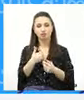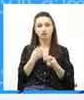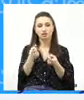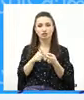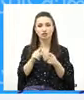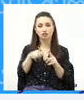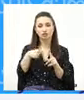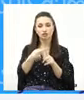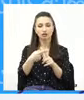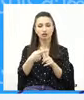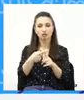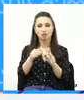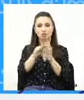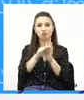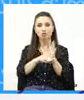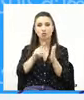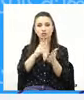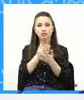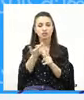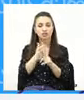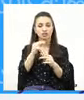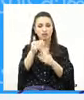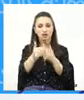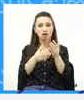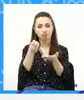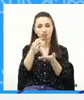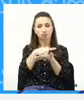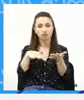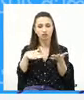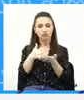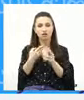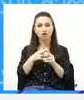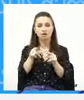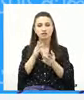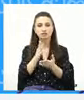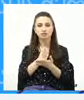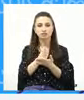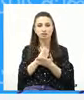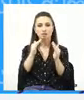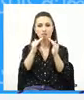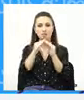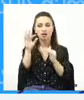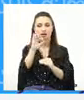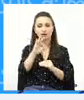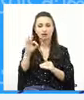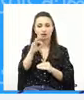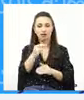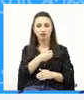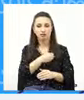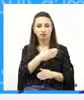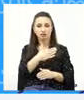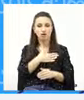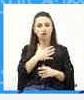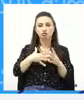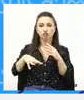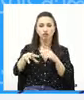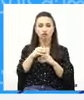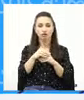შემდეგ პროგრამას, რომელიც ძალიან წარმატებით მიმდინარეობს. Ეს არის ბინების დაკანონება.